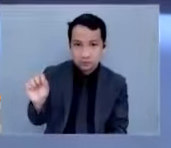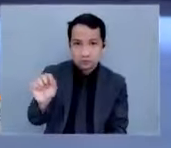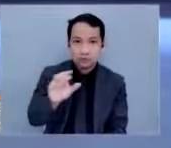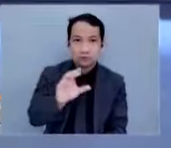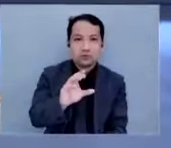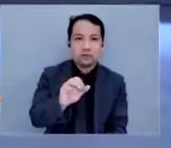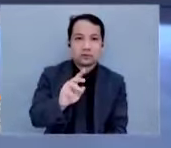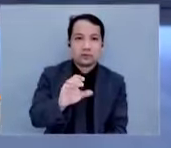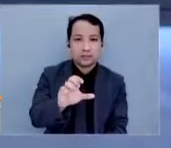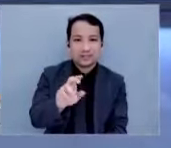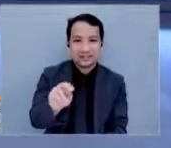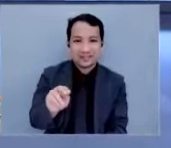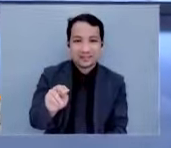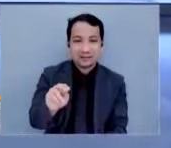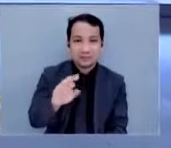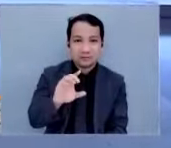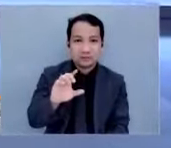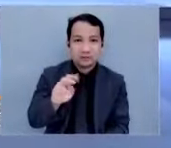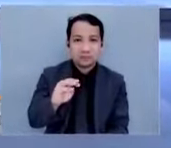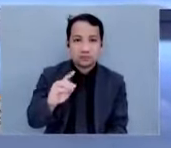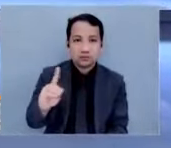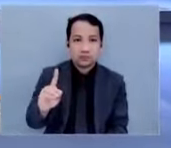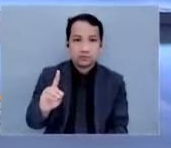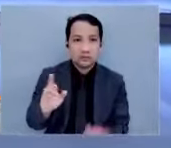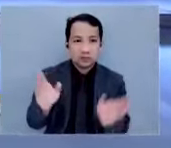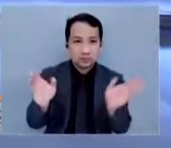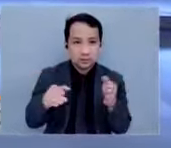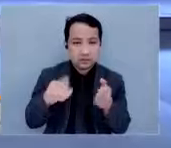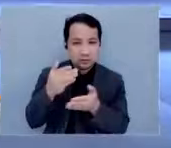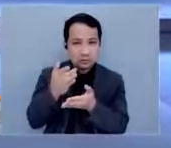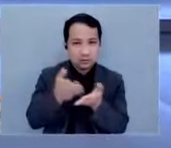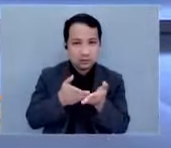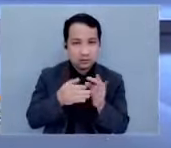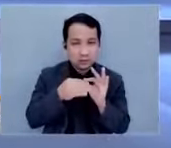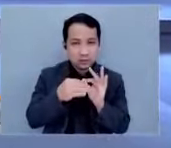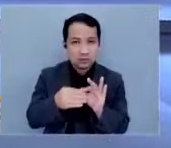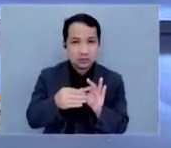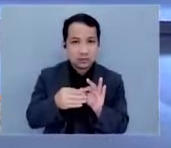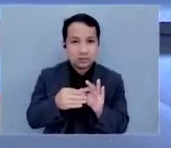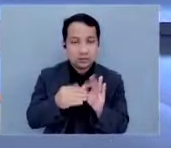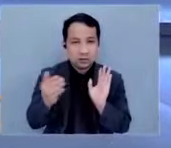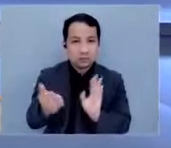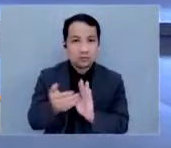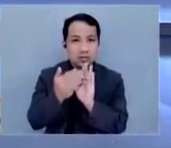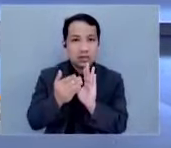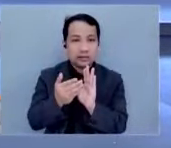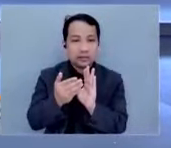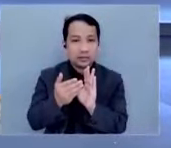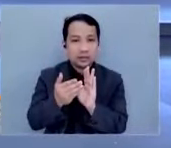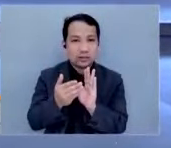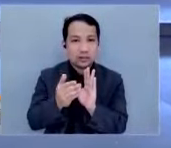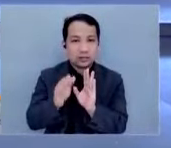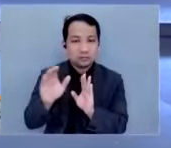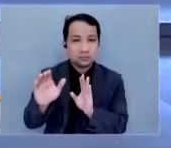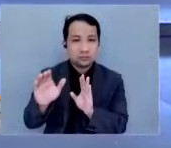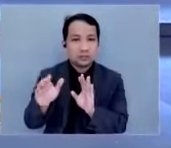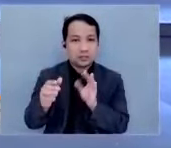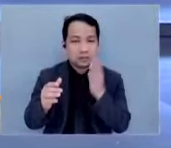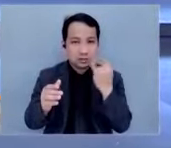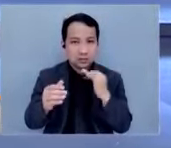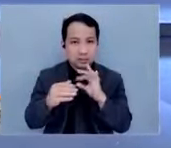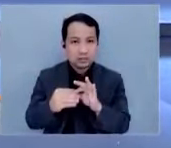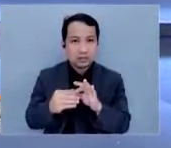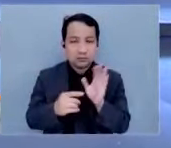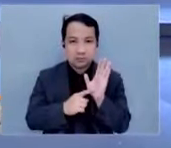ito, nabubuo tuwing maliit lang na bahagi ng buwan ang humaharap sa araw. Madalas din, ito ang palatandaan ng